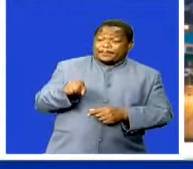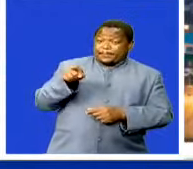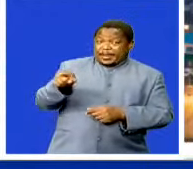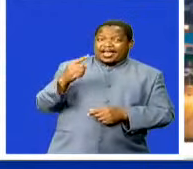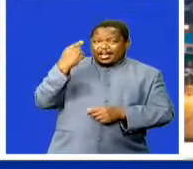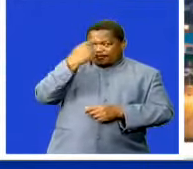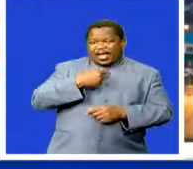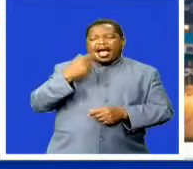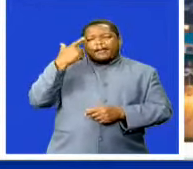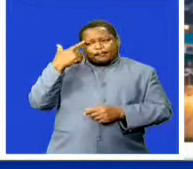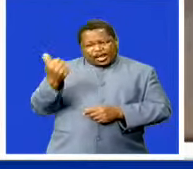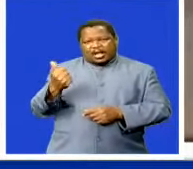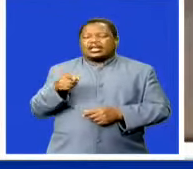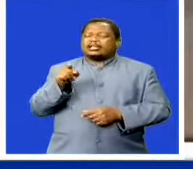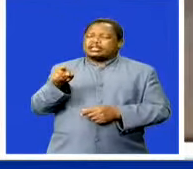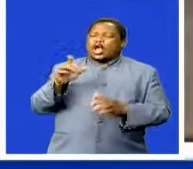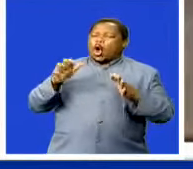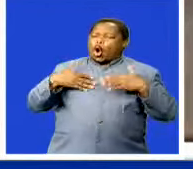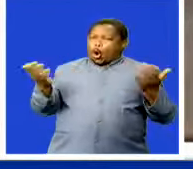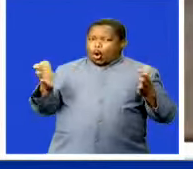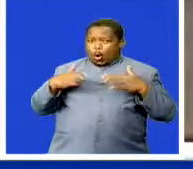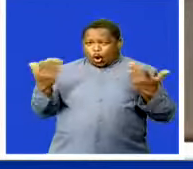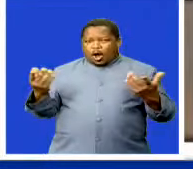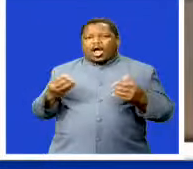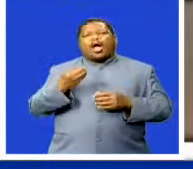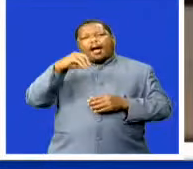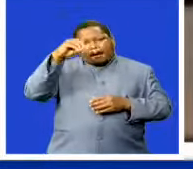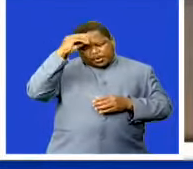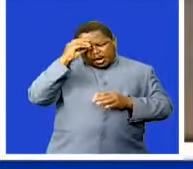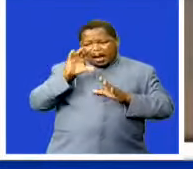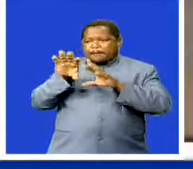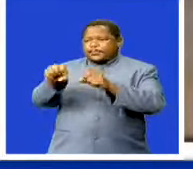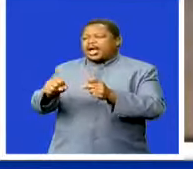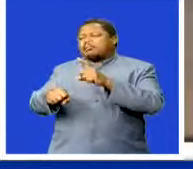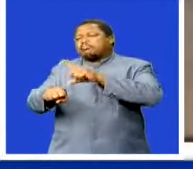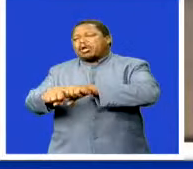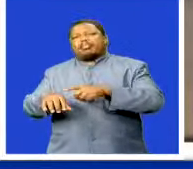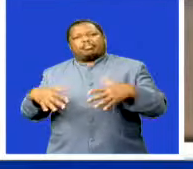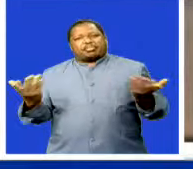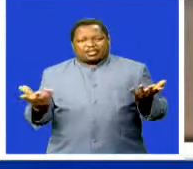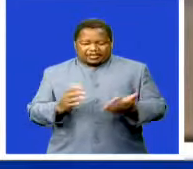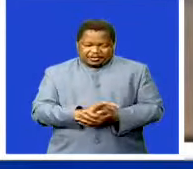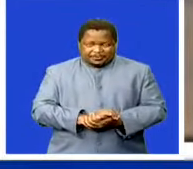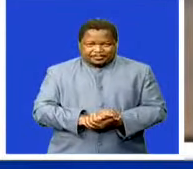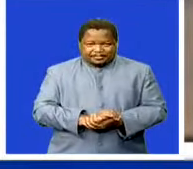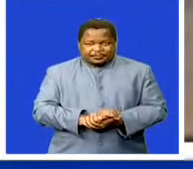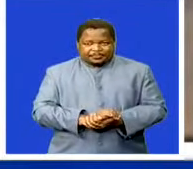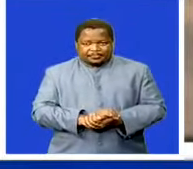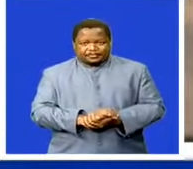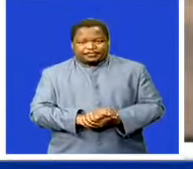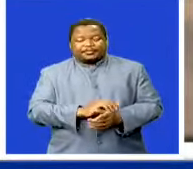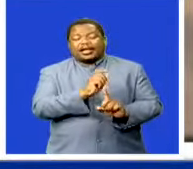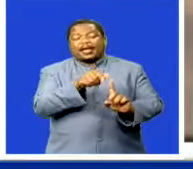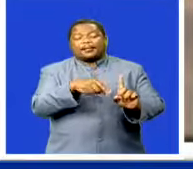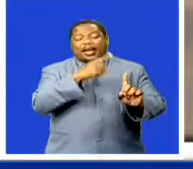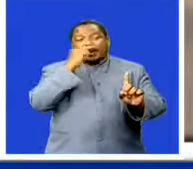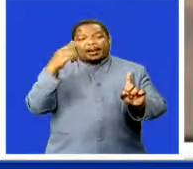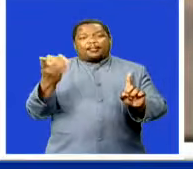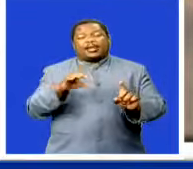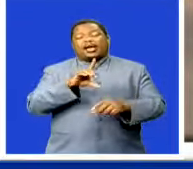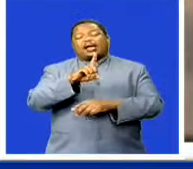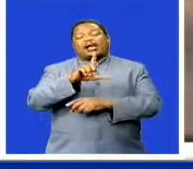akasidakali. Siboniso Dlamini oneminyaka lengamashumi lamabili nesithupha wasendzaweni yaseNtondozi unesifo